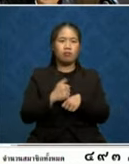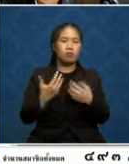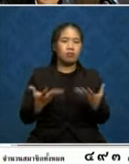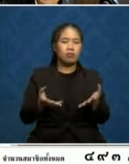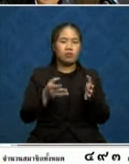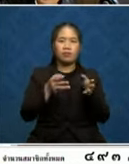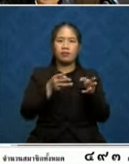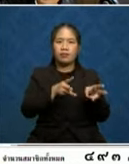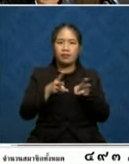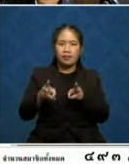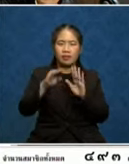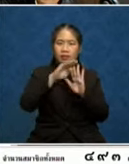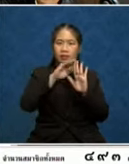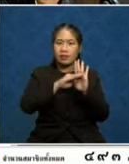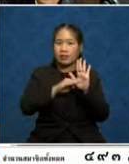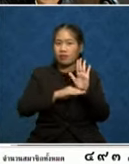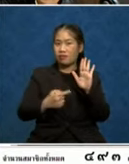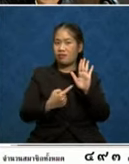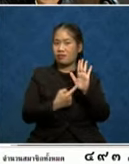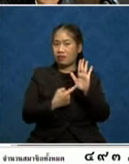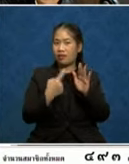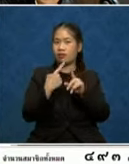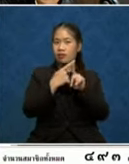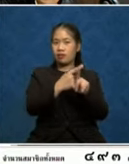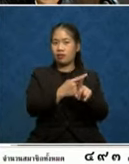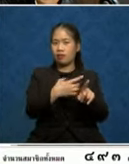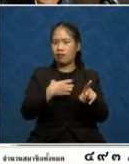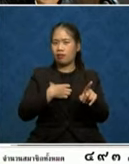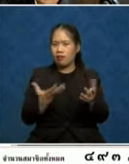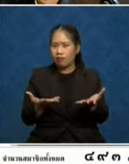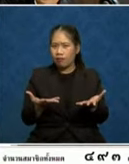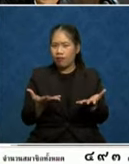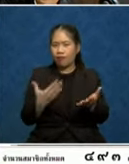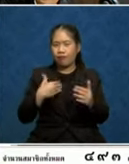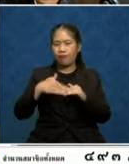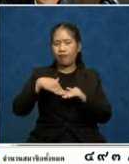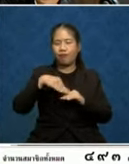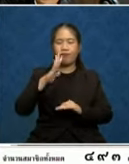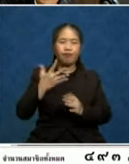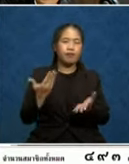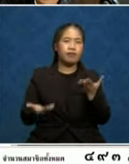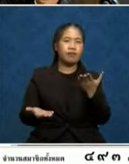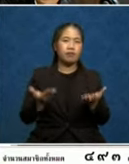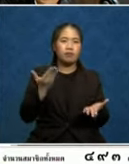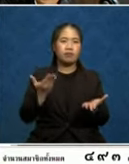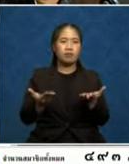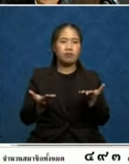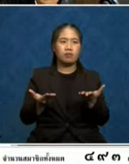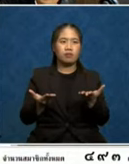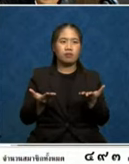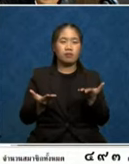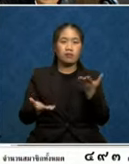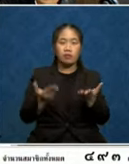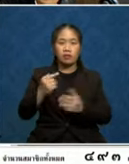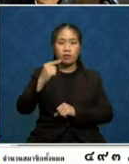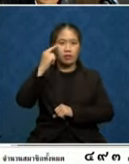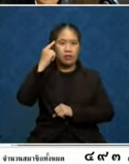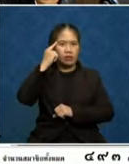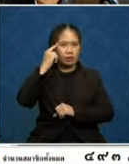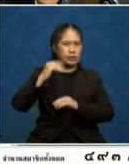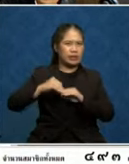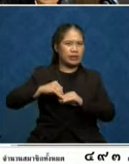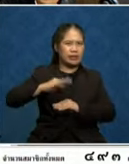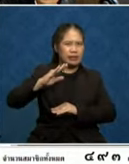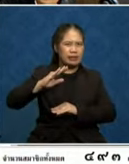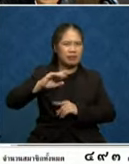ารเป็อยน sesiห ait้ดยไม่เกินหรกการหรือ คาดวจะเกนหกการ